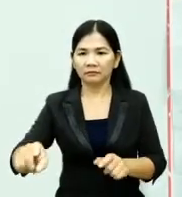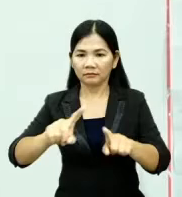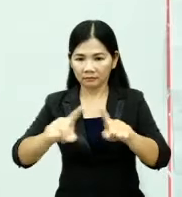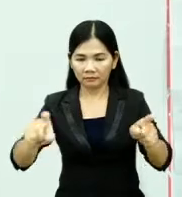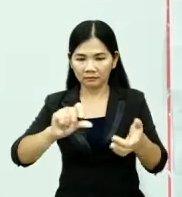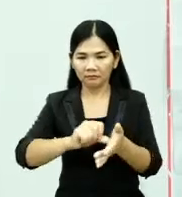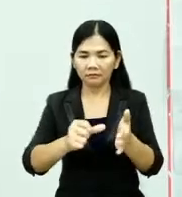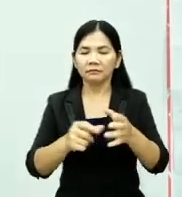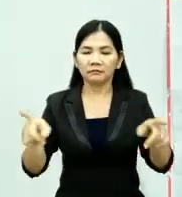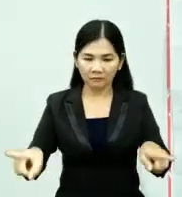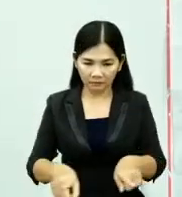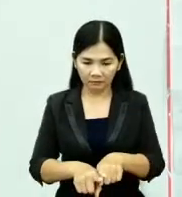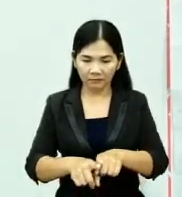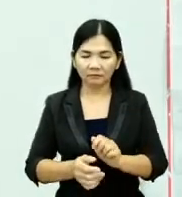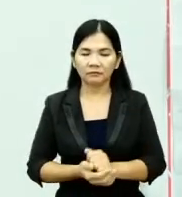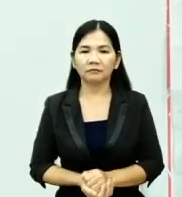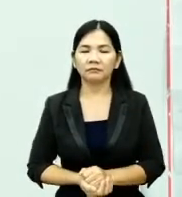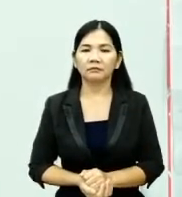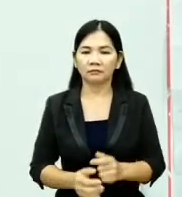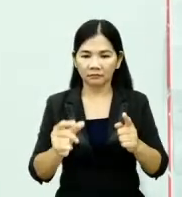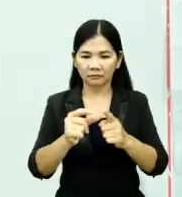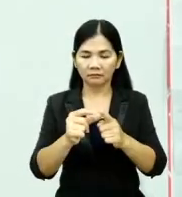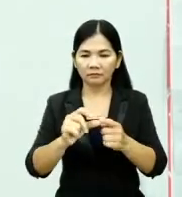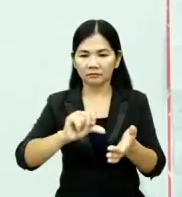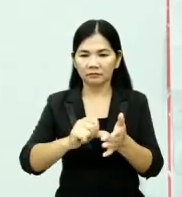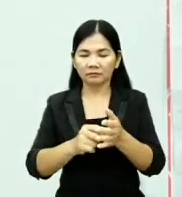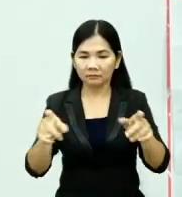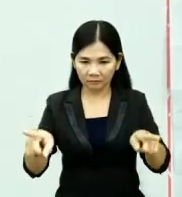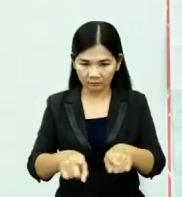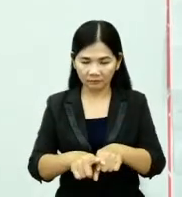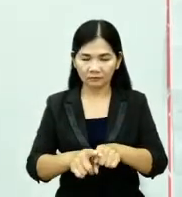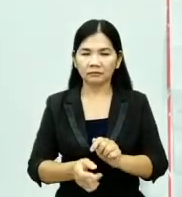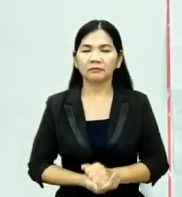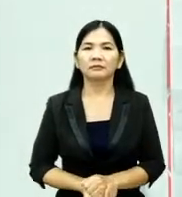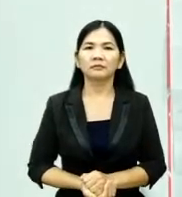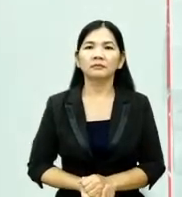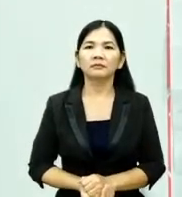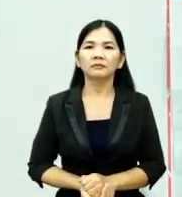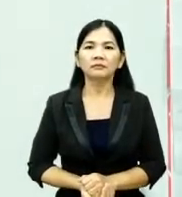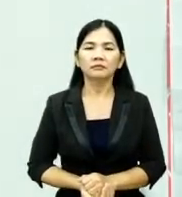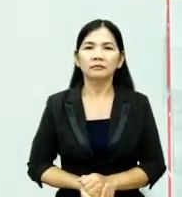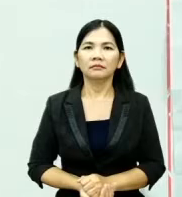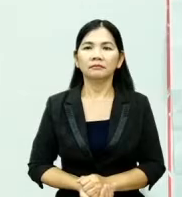khnía chắc này cô đừng bằng hành con chỉ muốn đừng tiếc này đôi được bao giờ này thay ní